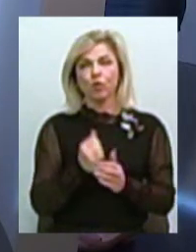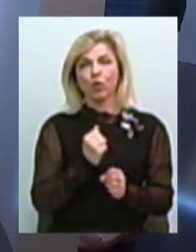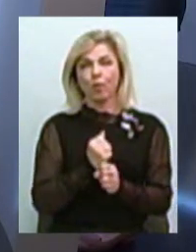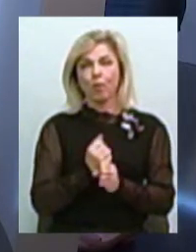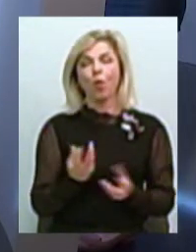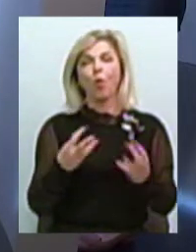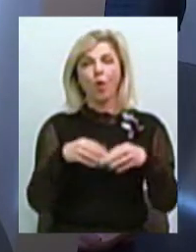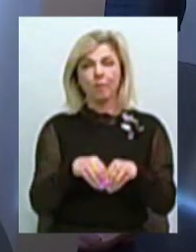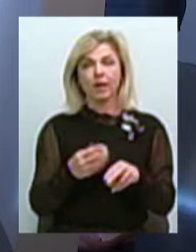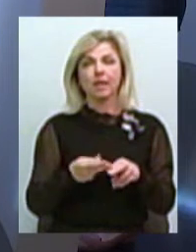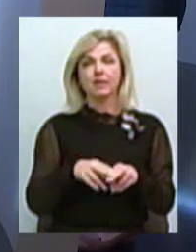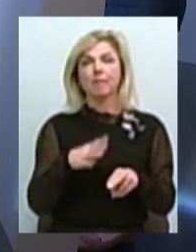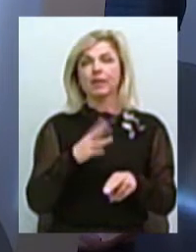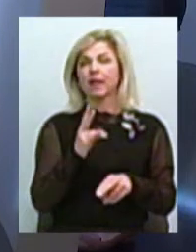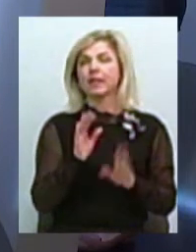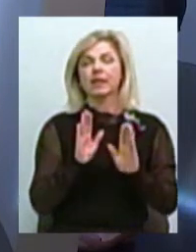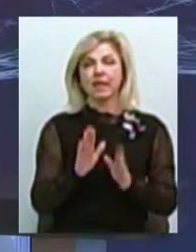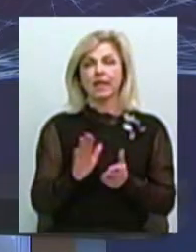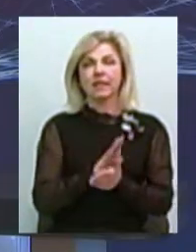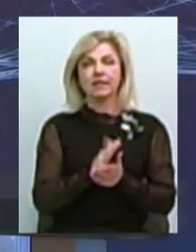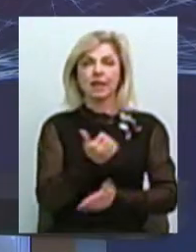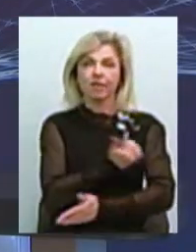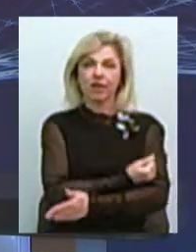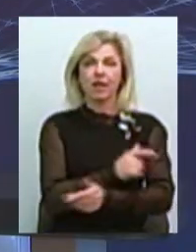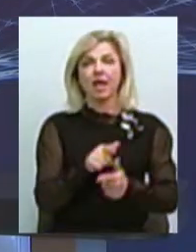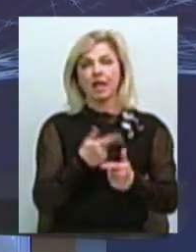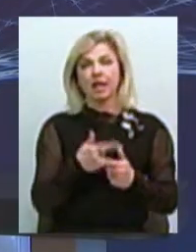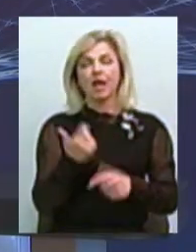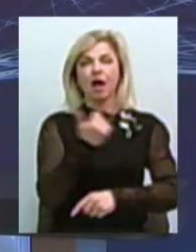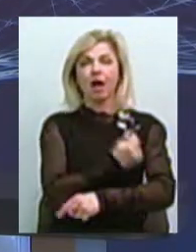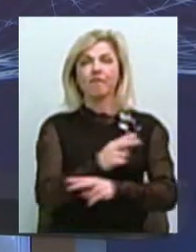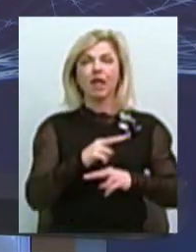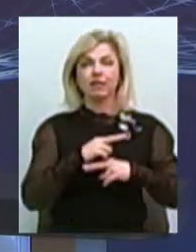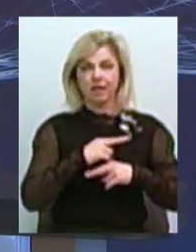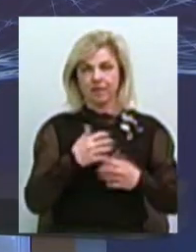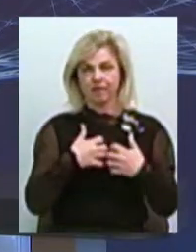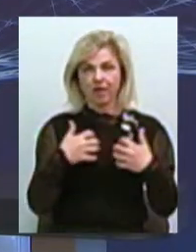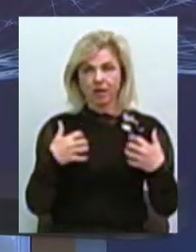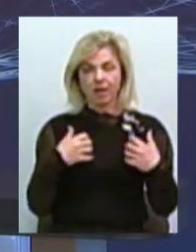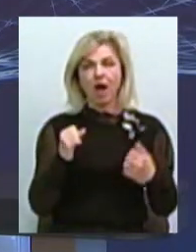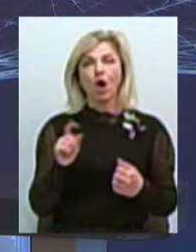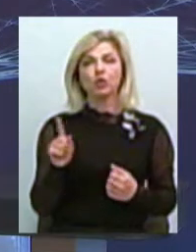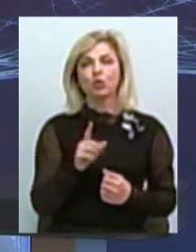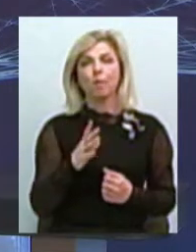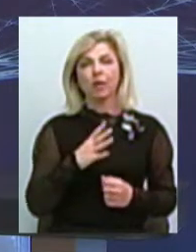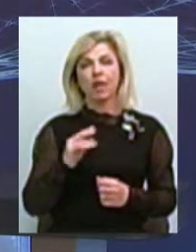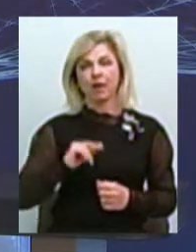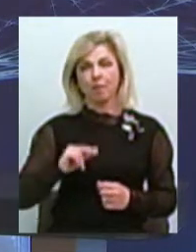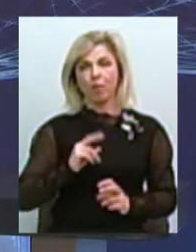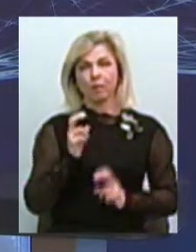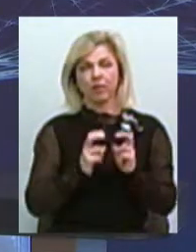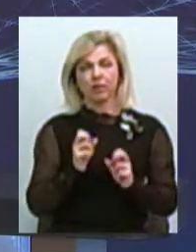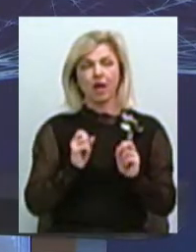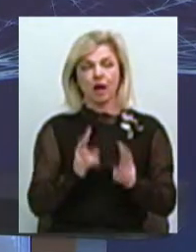це була не тільки стерилізація або евтаназія тварин, а щоб це була робота підприємства у цілому, як потрібно воно